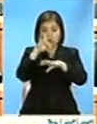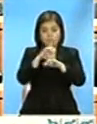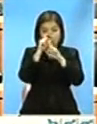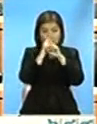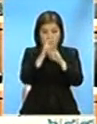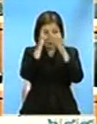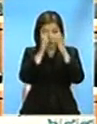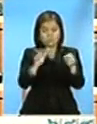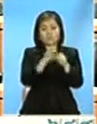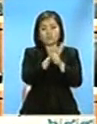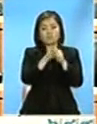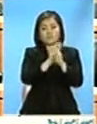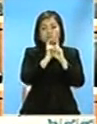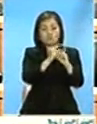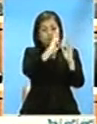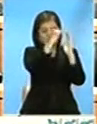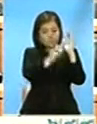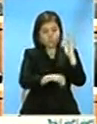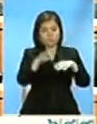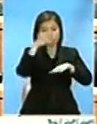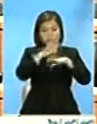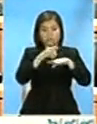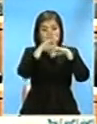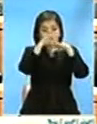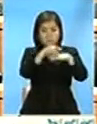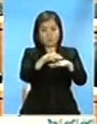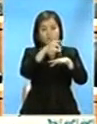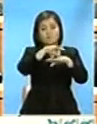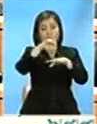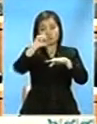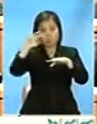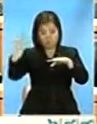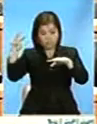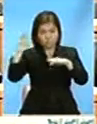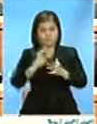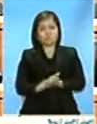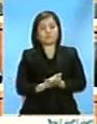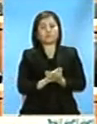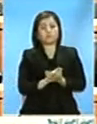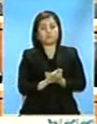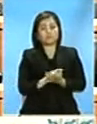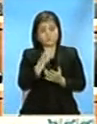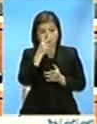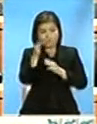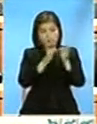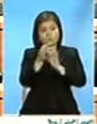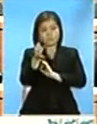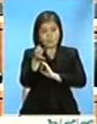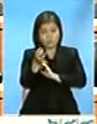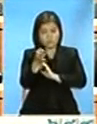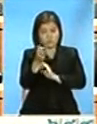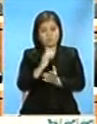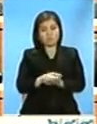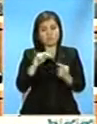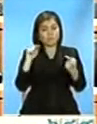จังหวัดนั้นเป็นผู้ได้รับเลือกตั้งเป็นสมาชิกวุฒิสภาผมอ่านประเด็นที่ต่อเนื่องกันเท่านี้เพราะผมกำลังจะชี้ให้ท่านฟังว่า